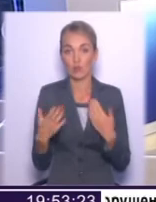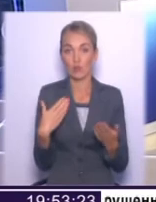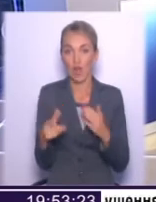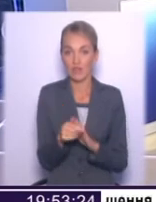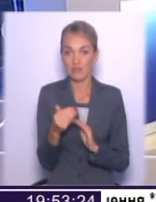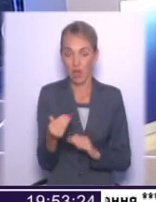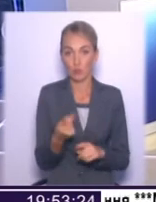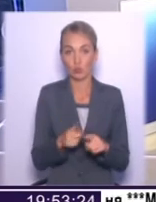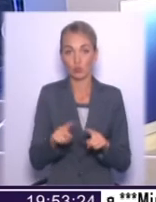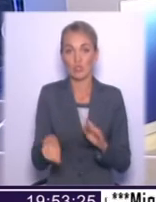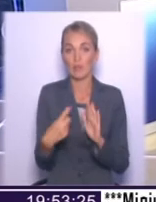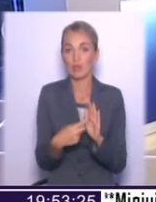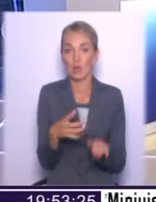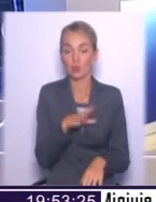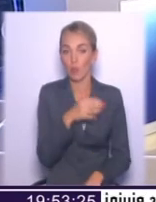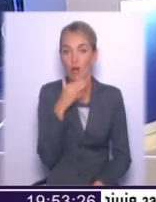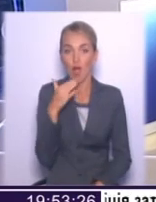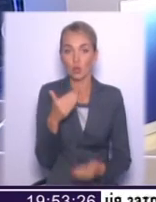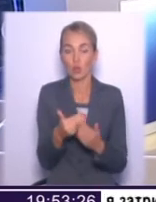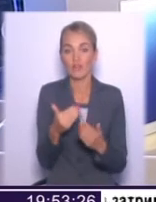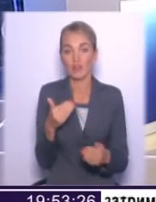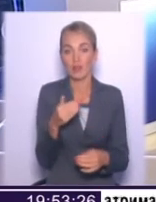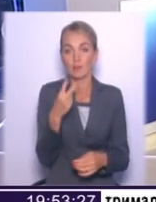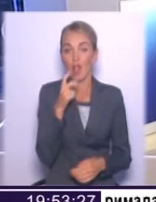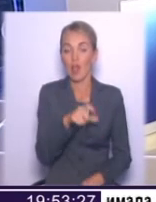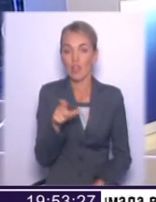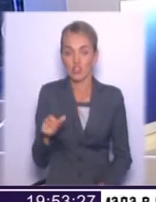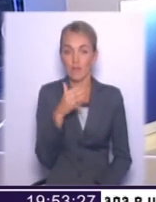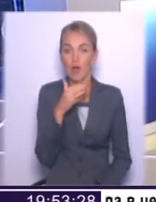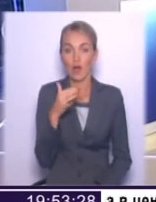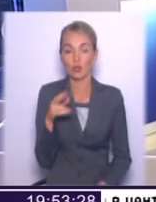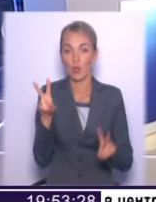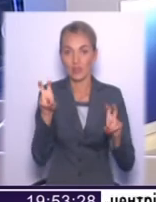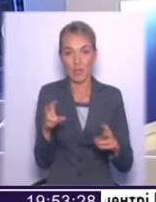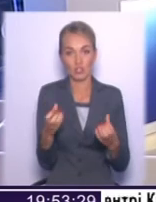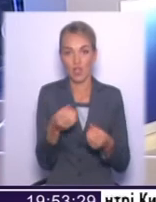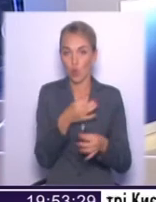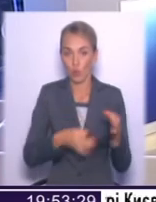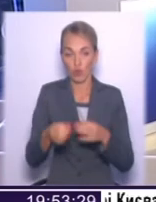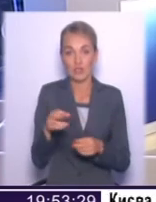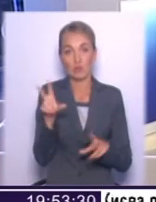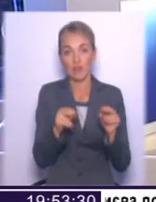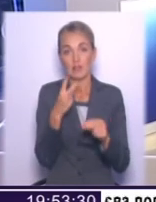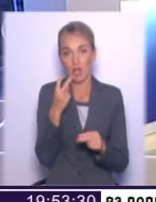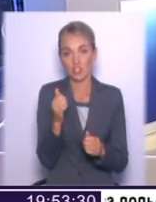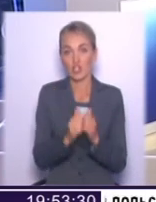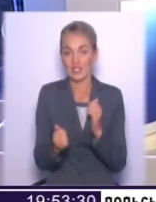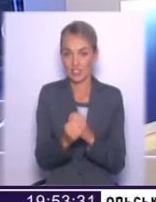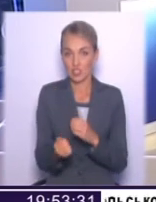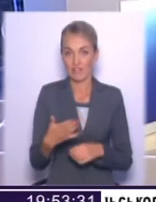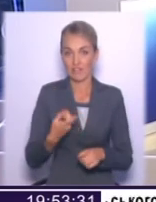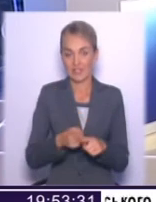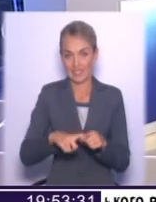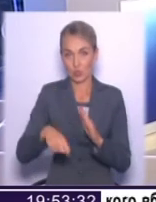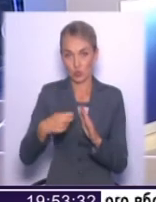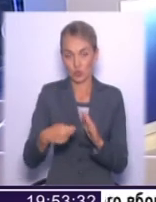з вами, тому що і запитань було багато від глядачів, і багато тем, що ми з вами не обговорили. Але я сподіваюся бачити вас частіше в цій студії.